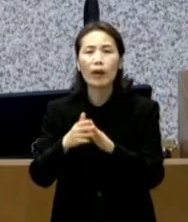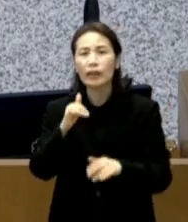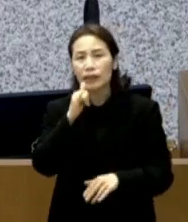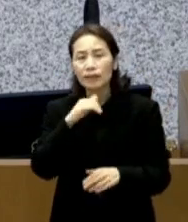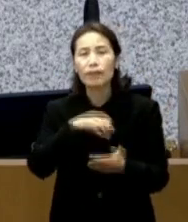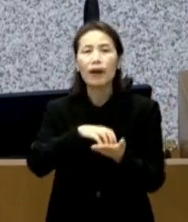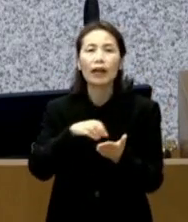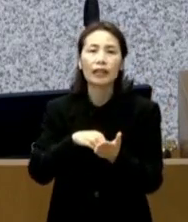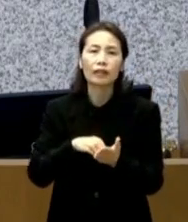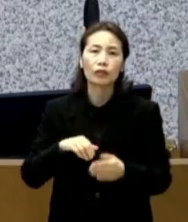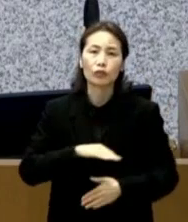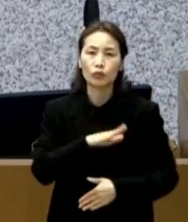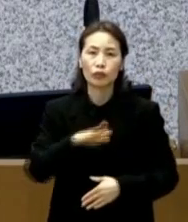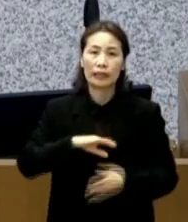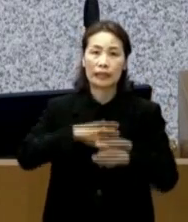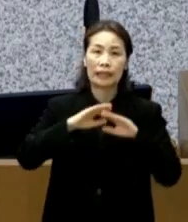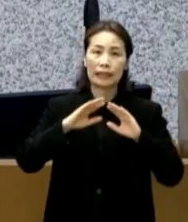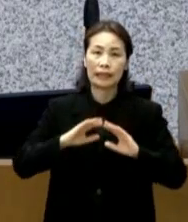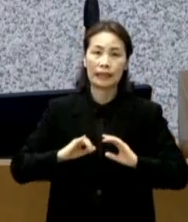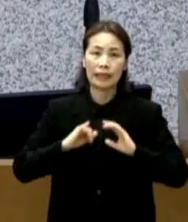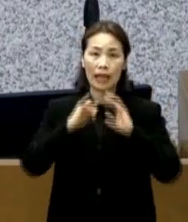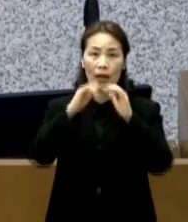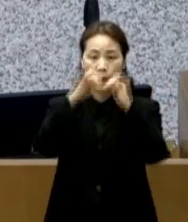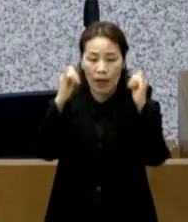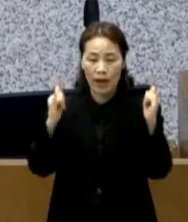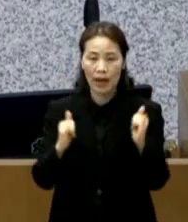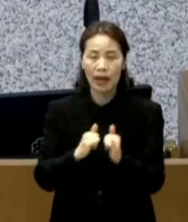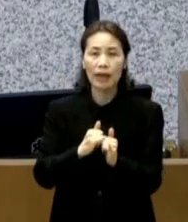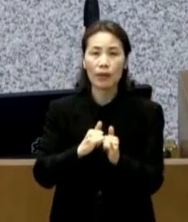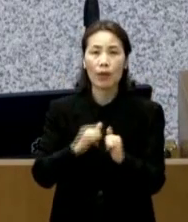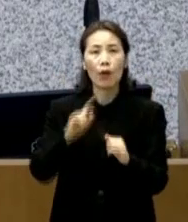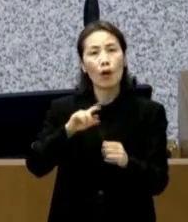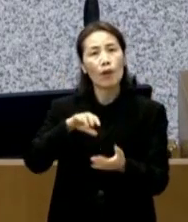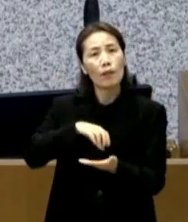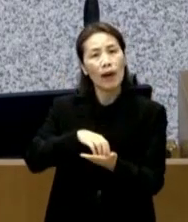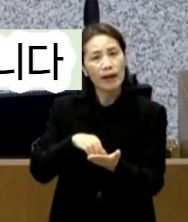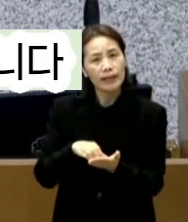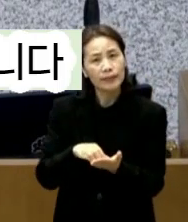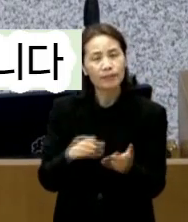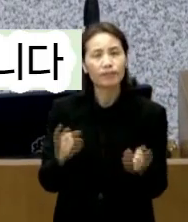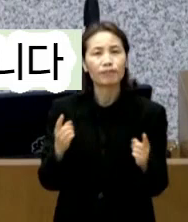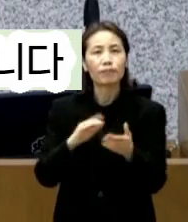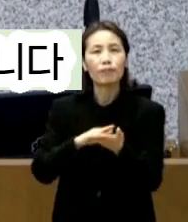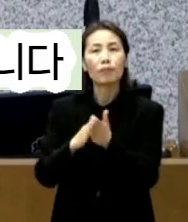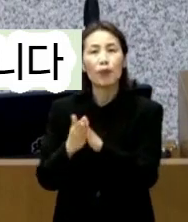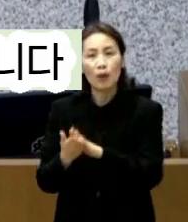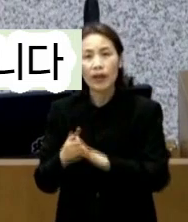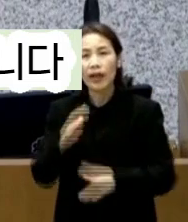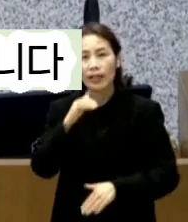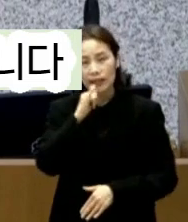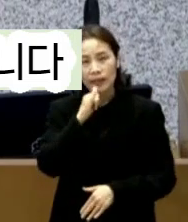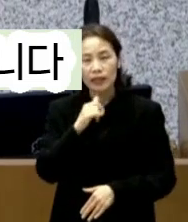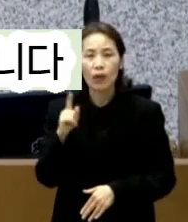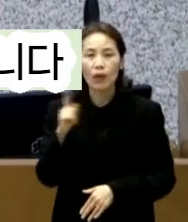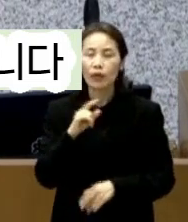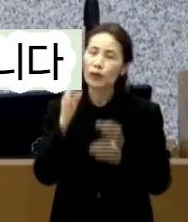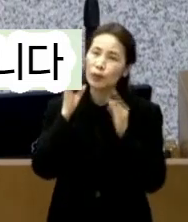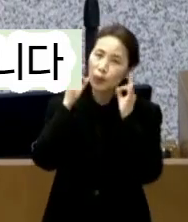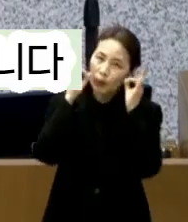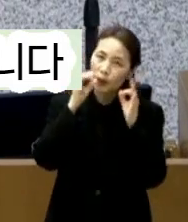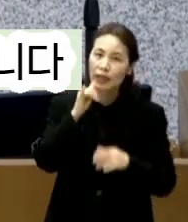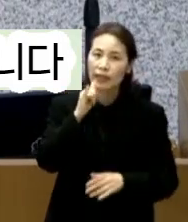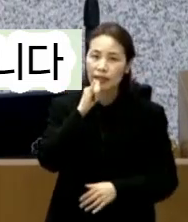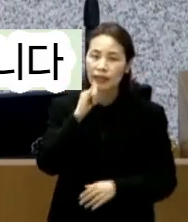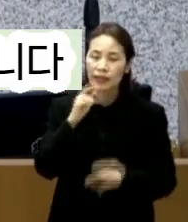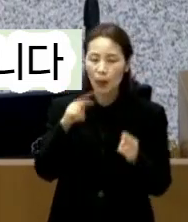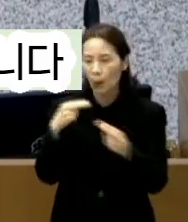사회는 과연 얼마나 달라졌는지, 또한 달라지기 위해 어떠한 노력을 했는지 되돌아보지 않을